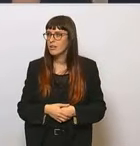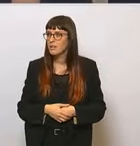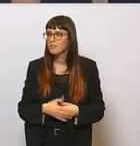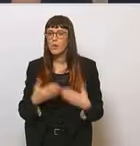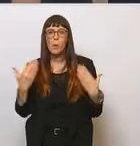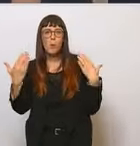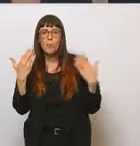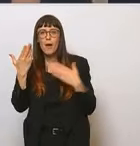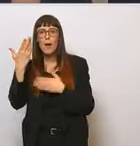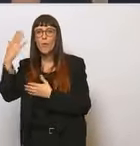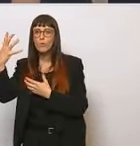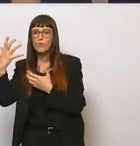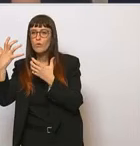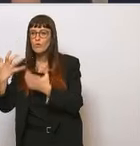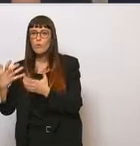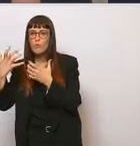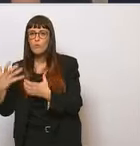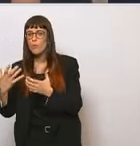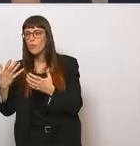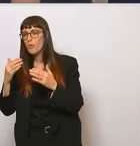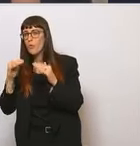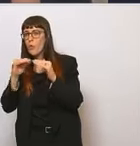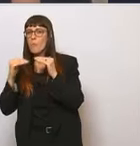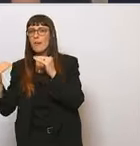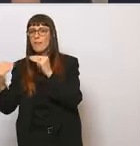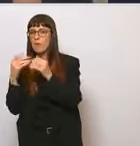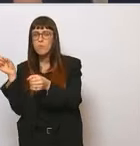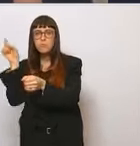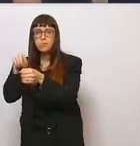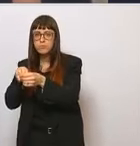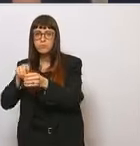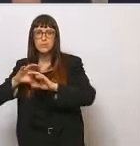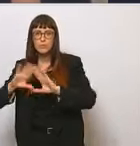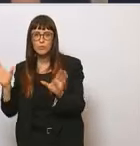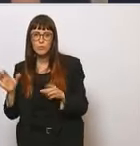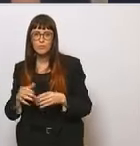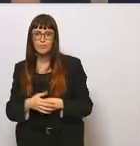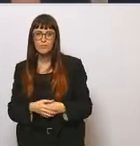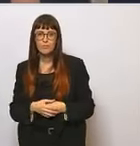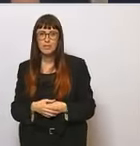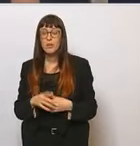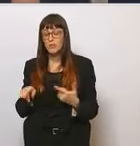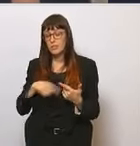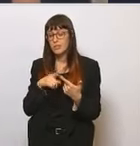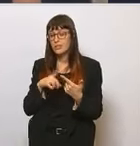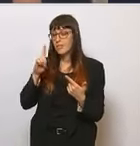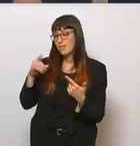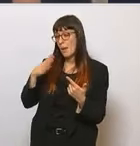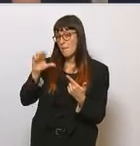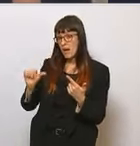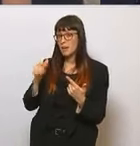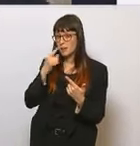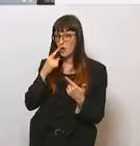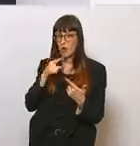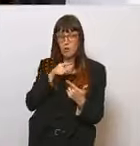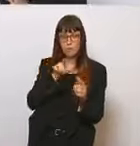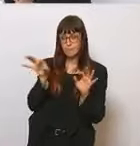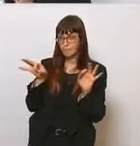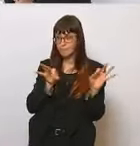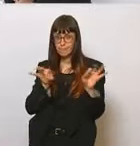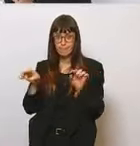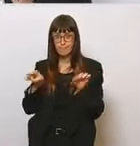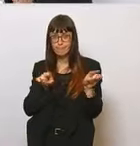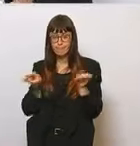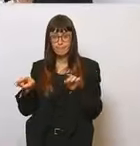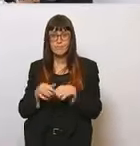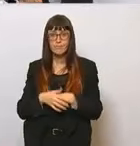gagner leur vie sur les plateformes existantes? Et est-ce que vous pensez que le DMA vous aide dans une direction ou dans l'autre?